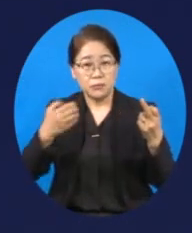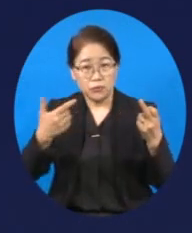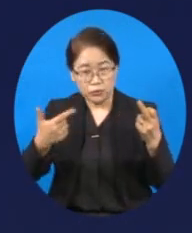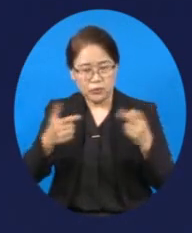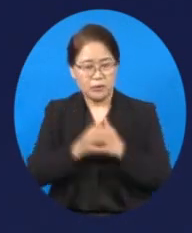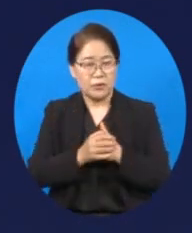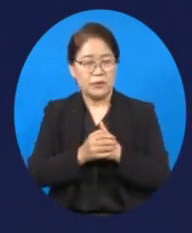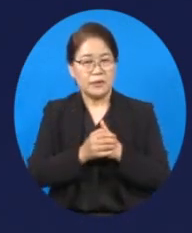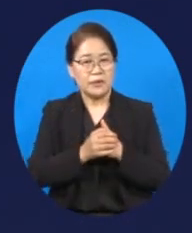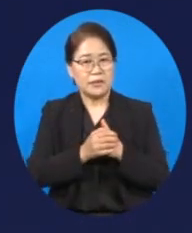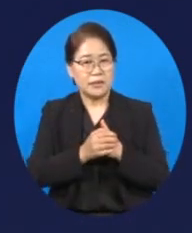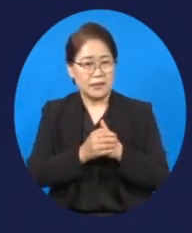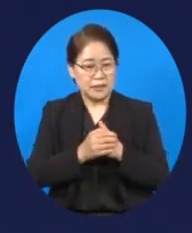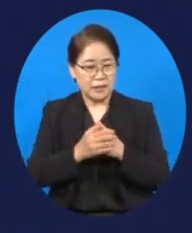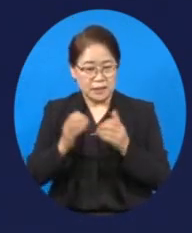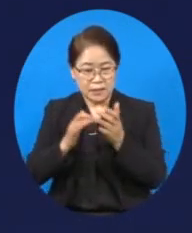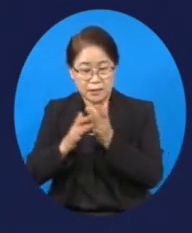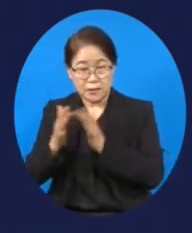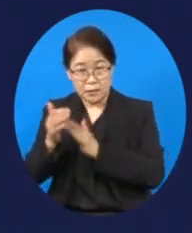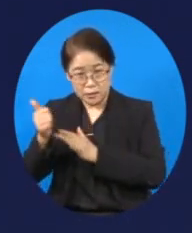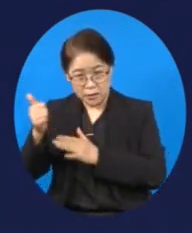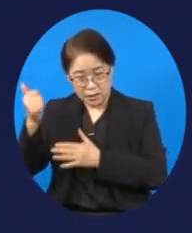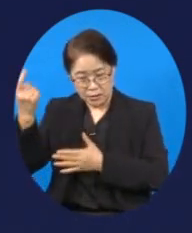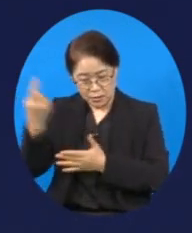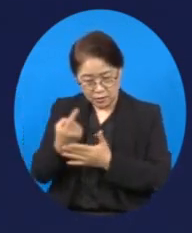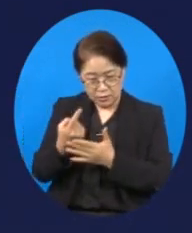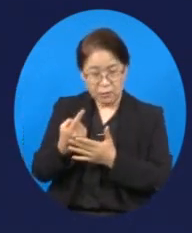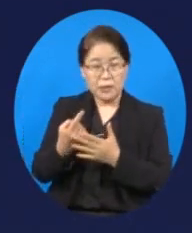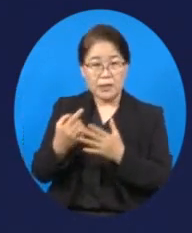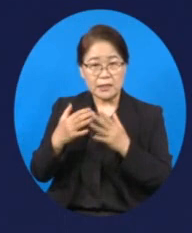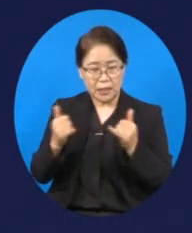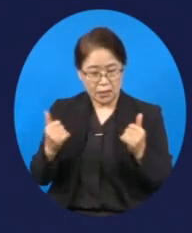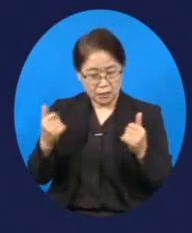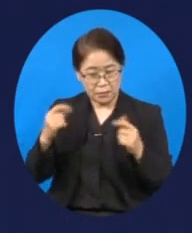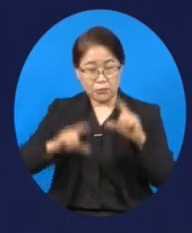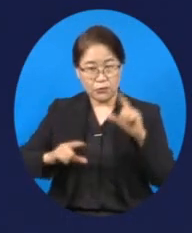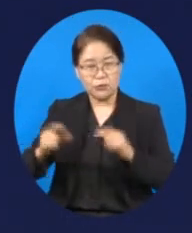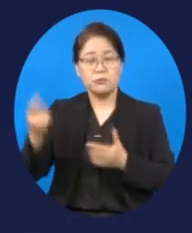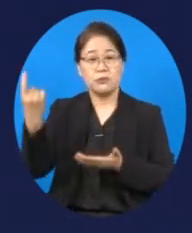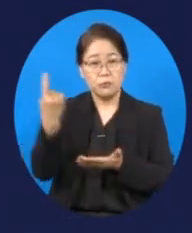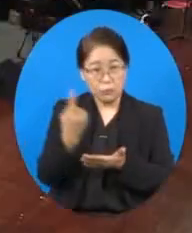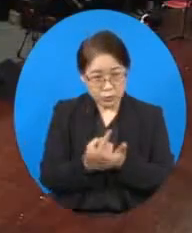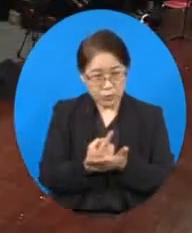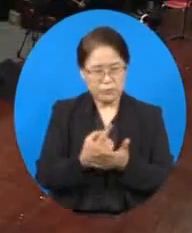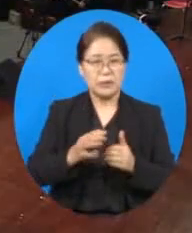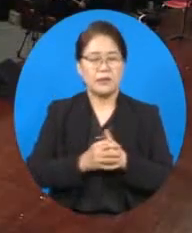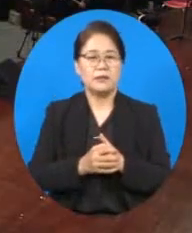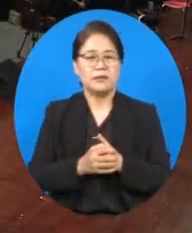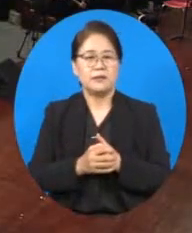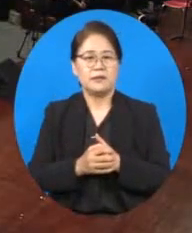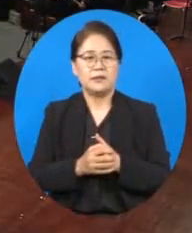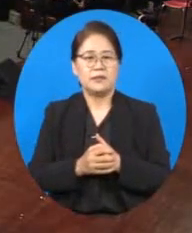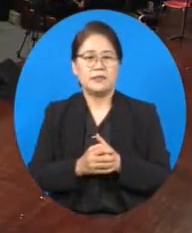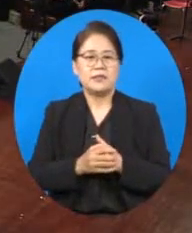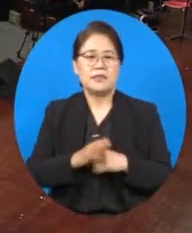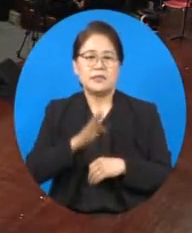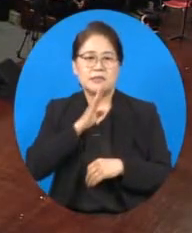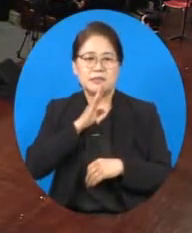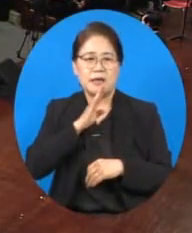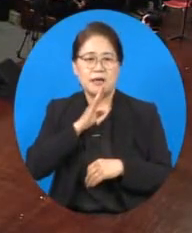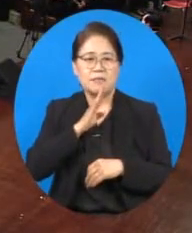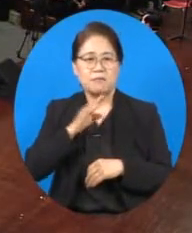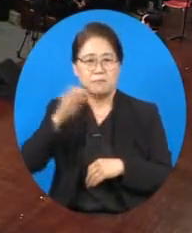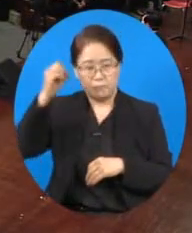인간의 몸을 입고이 세상에 오셨습니다 우리 말씀을 함께 읽겠습니다 참 빛 곧